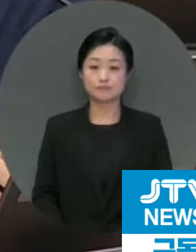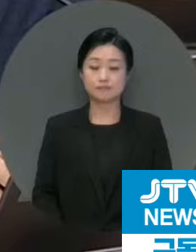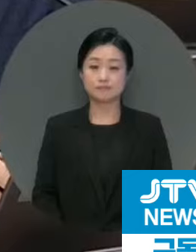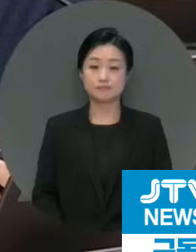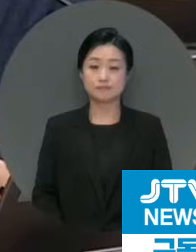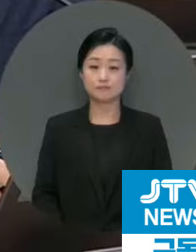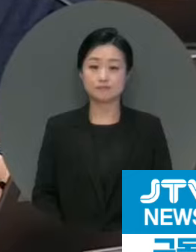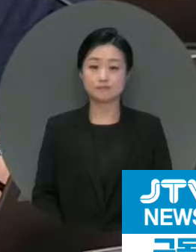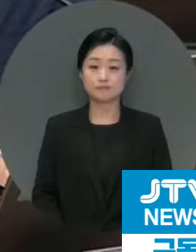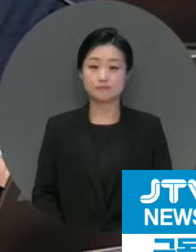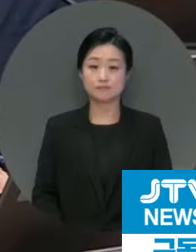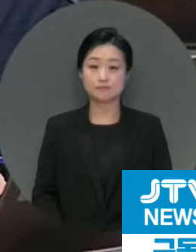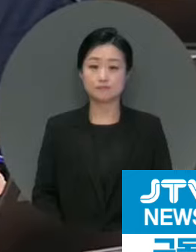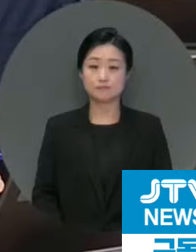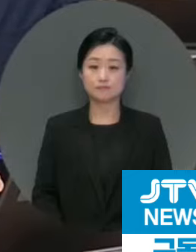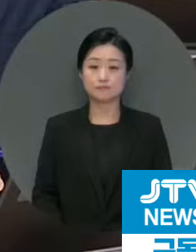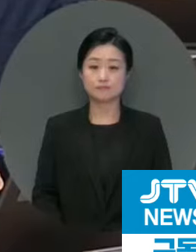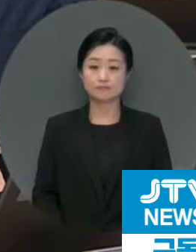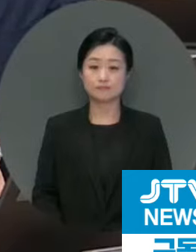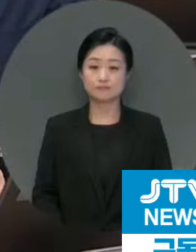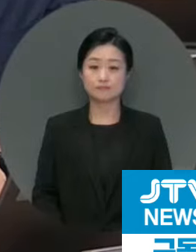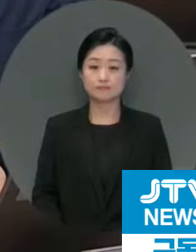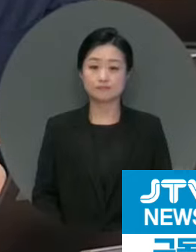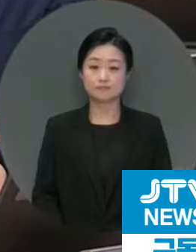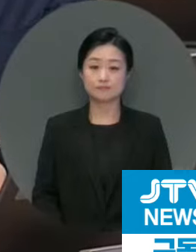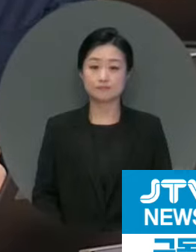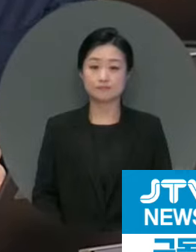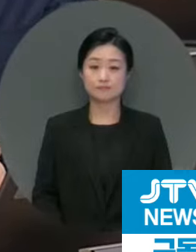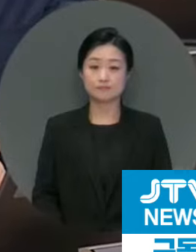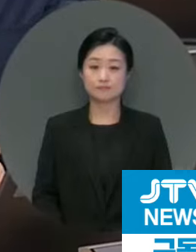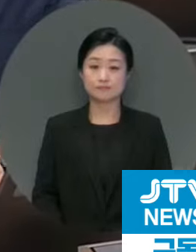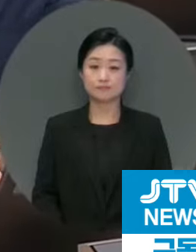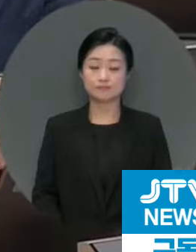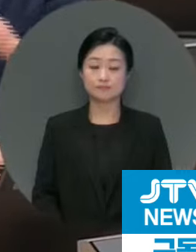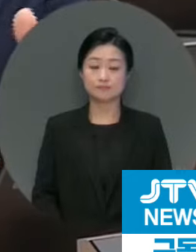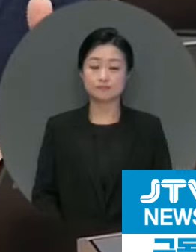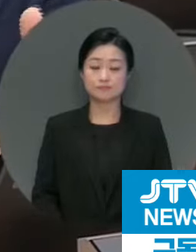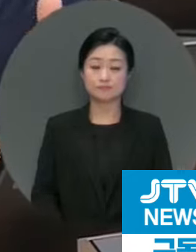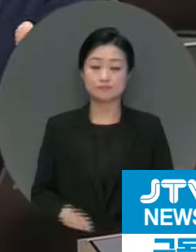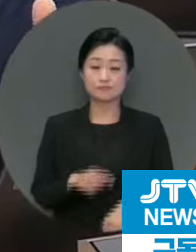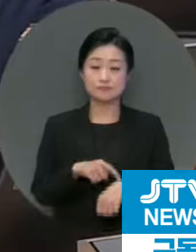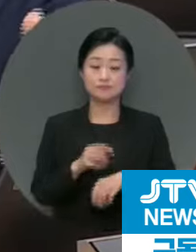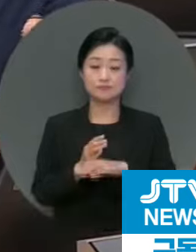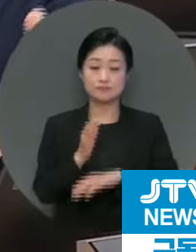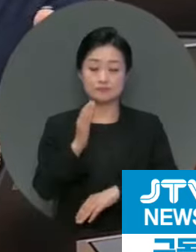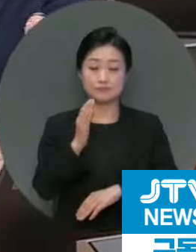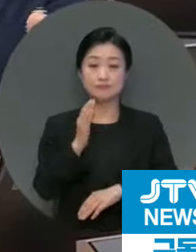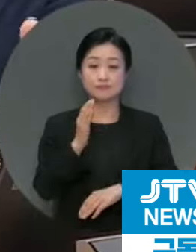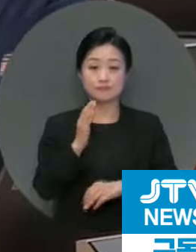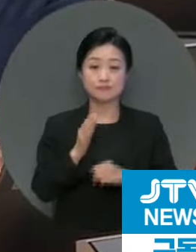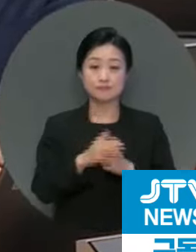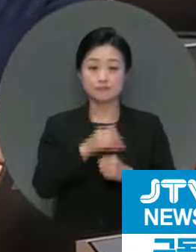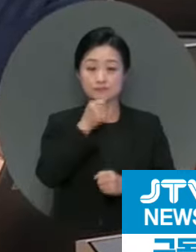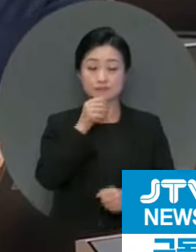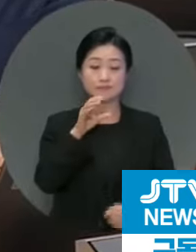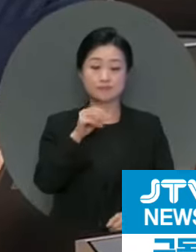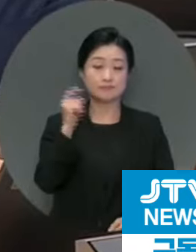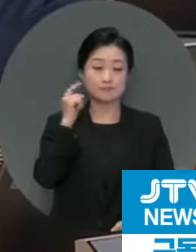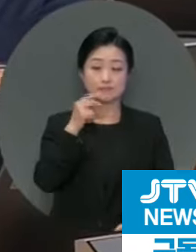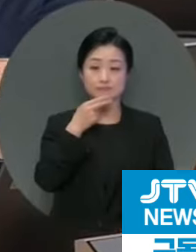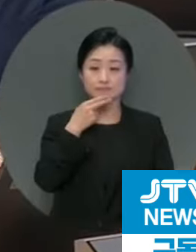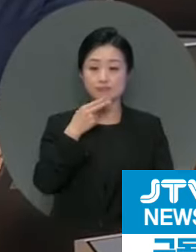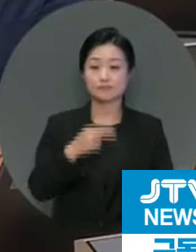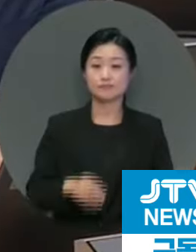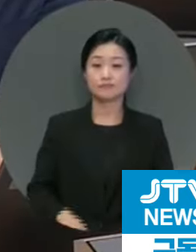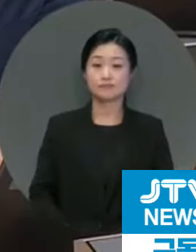근데 대통령실에서 장제원 아니면 뭐 권성동 의원님이 추천해준 그